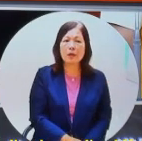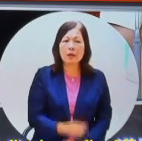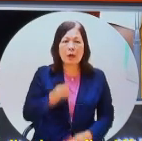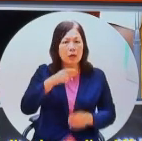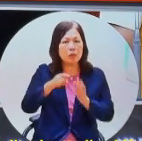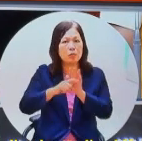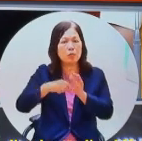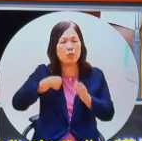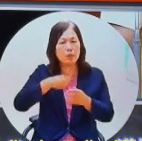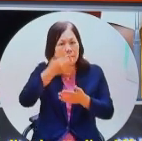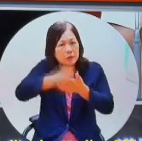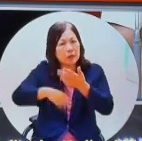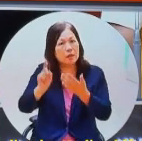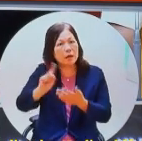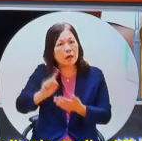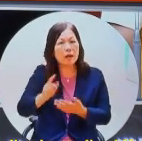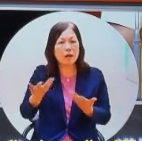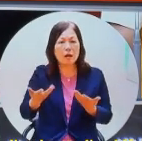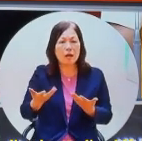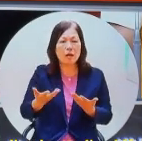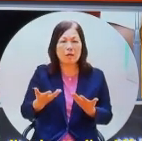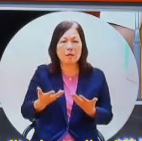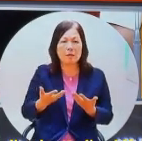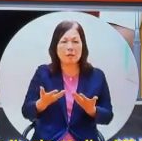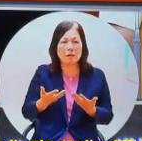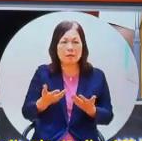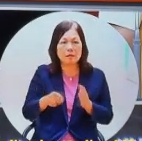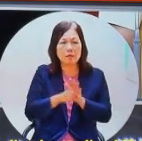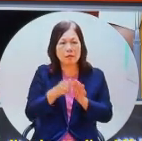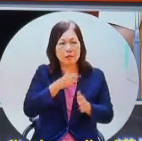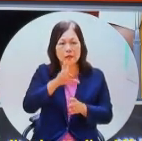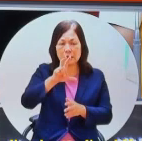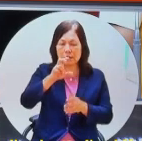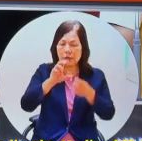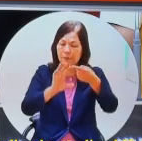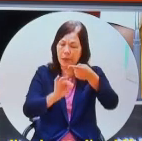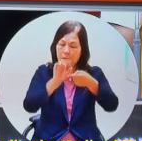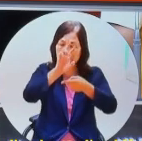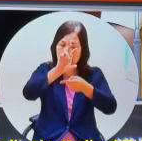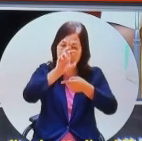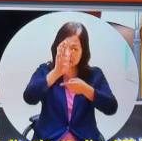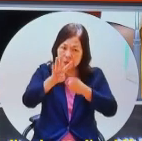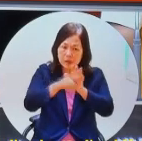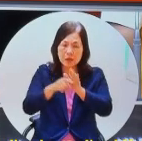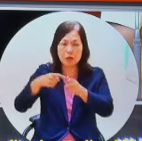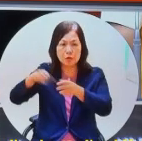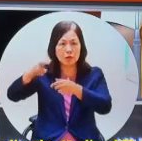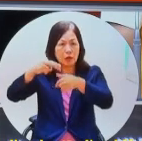其实是他到了人无产，